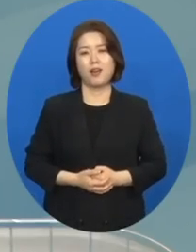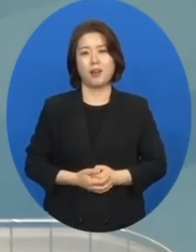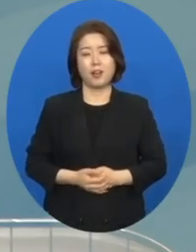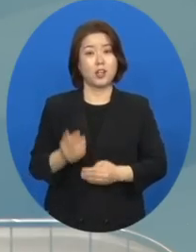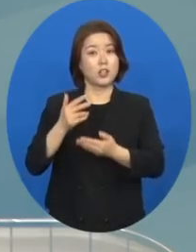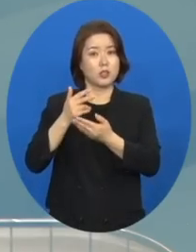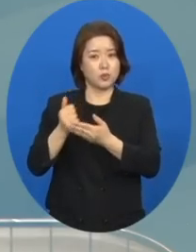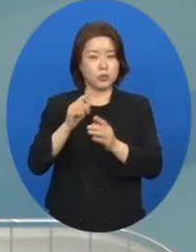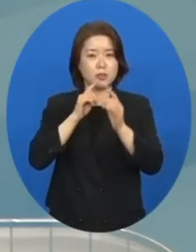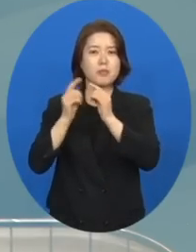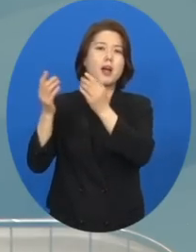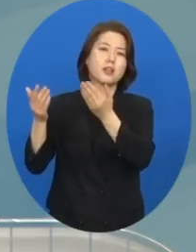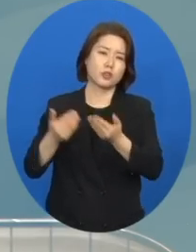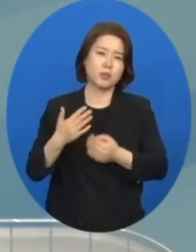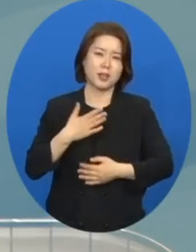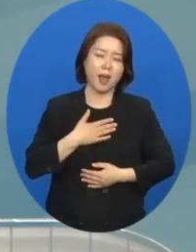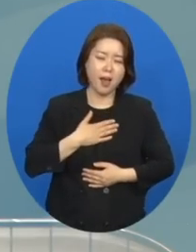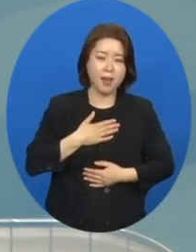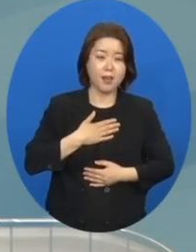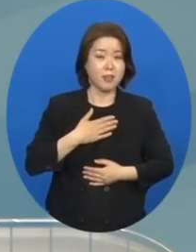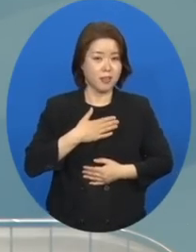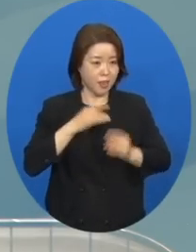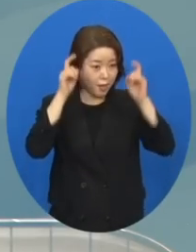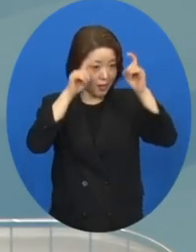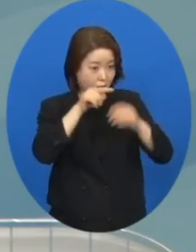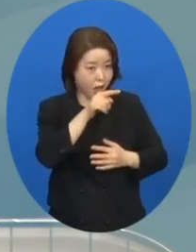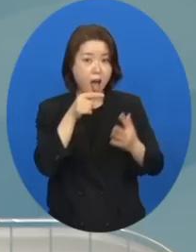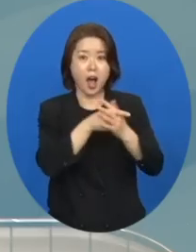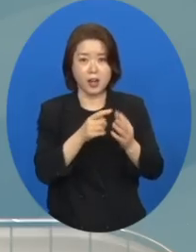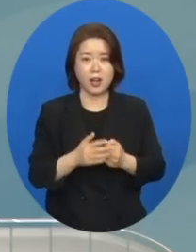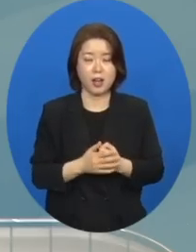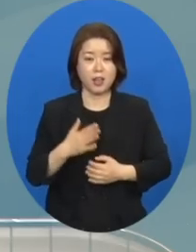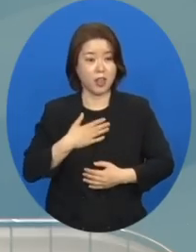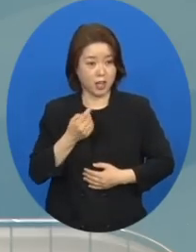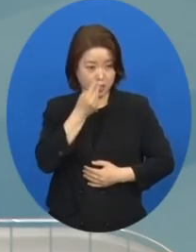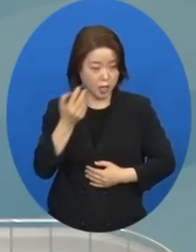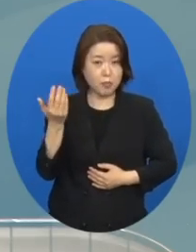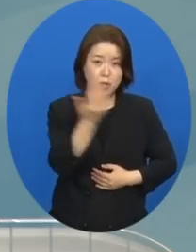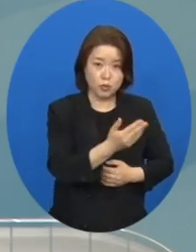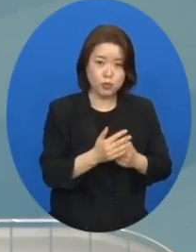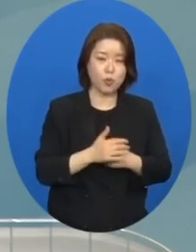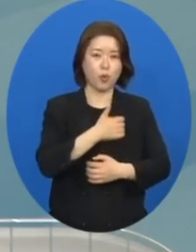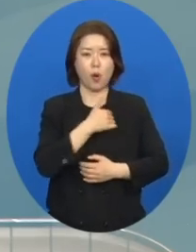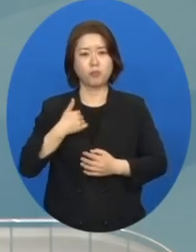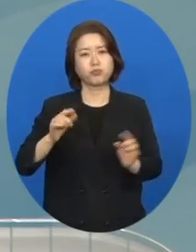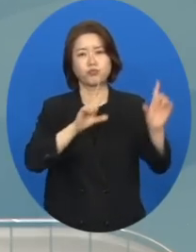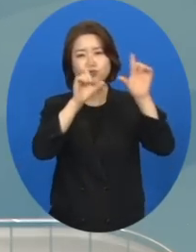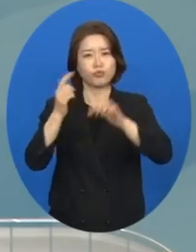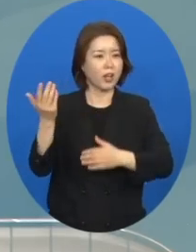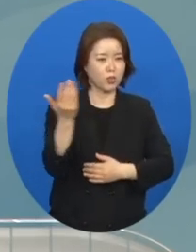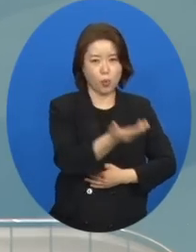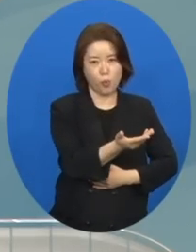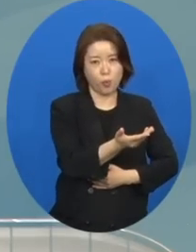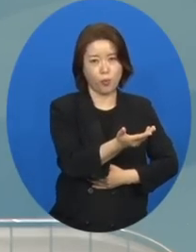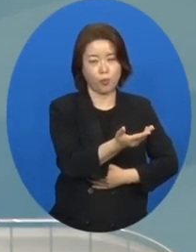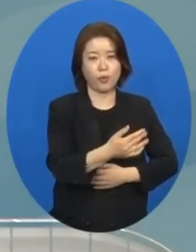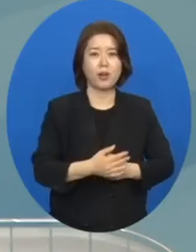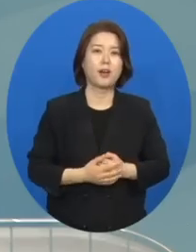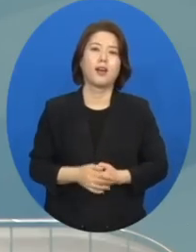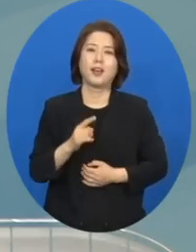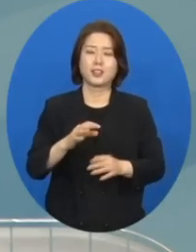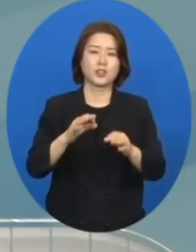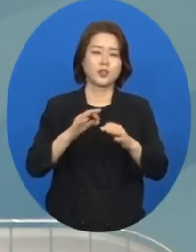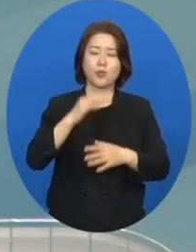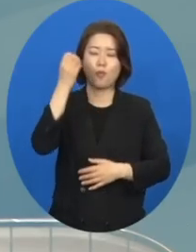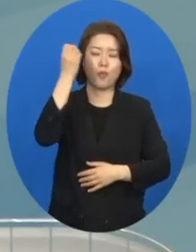말씀하십니다 는 내의 않을 알고 그건 안 생명을 줄 거지 풍성한 삶을 줄 것이다 그 놀라운